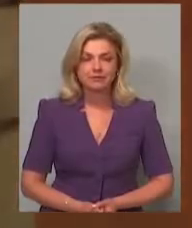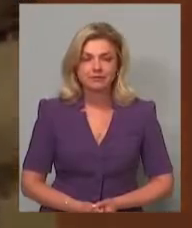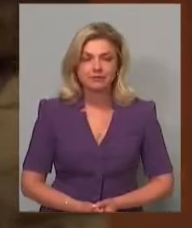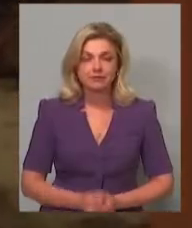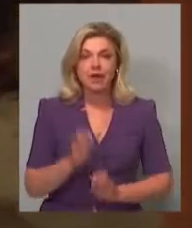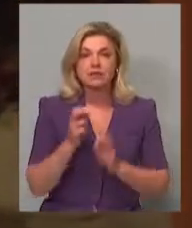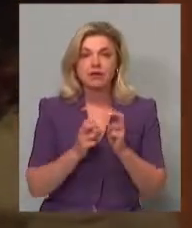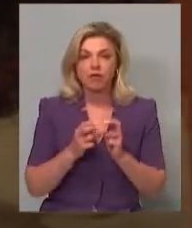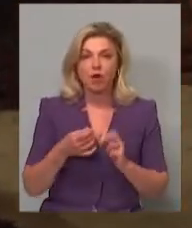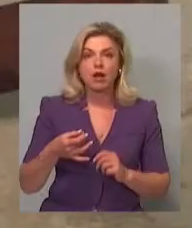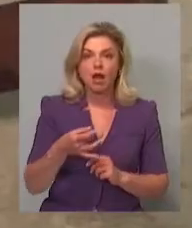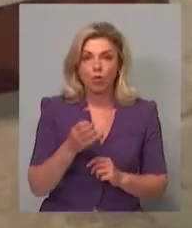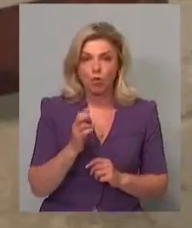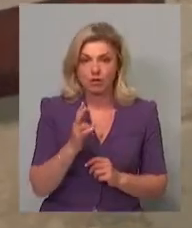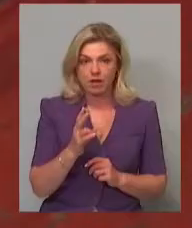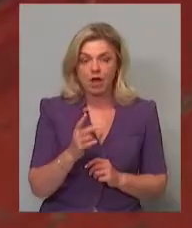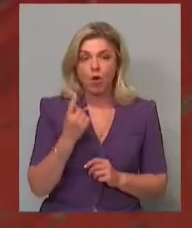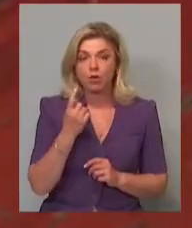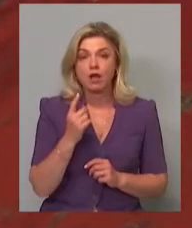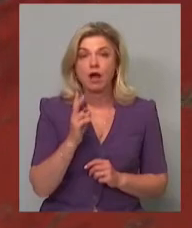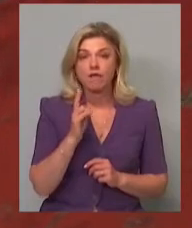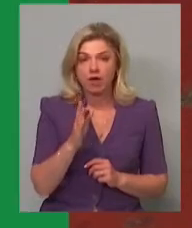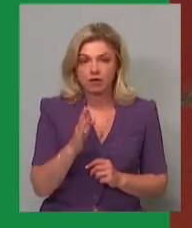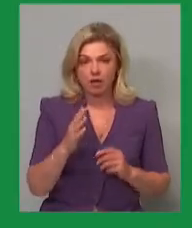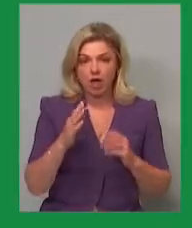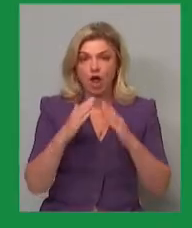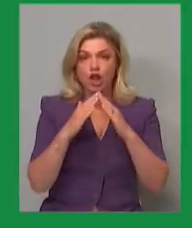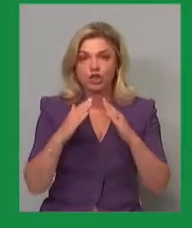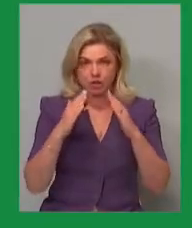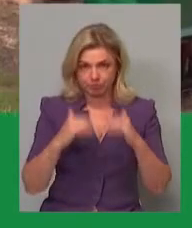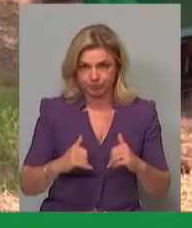У Заводському районі Миколаєва в одній з квартир обвалився дах.